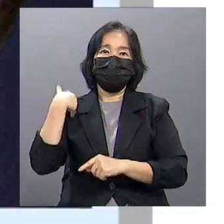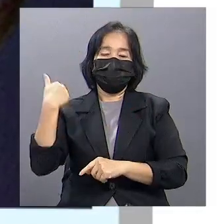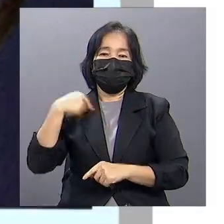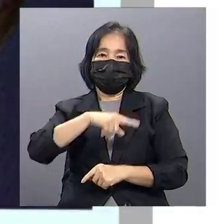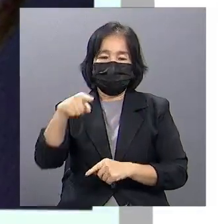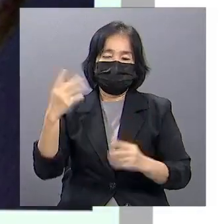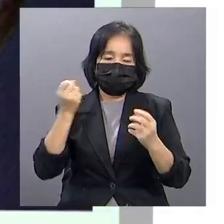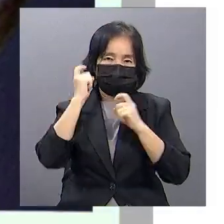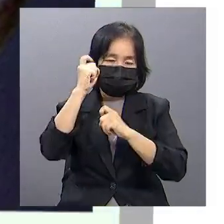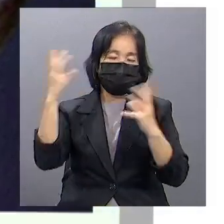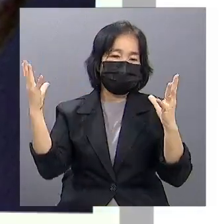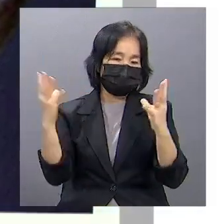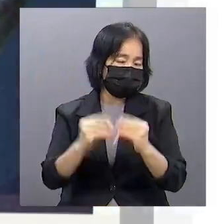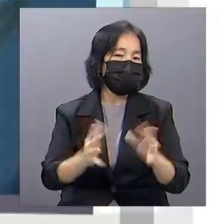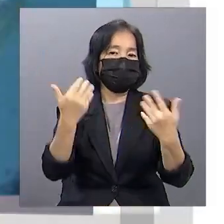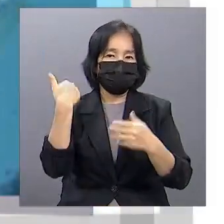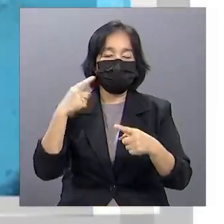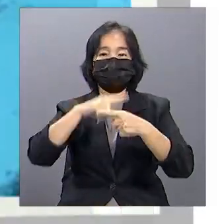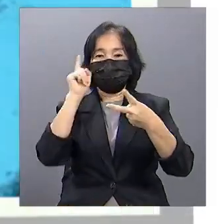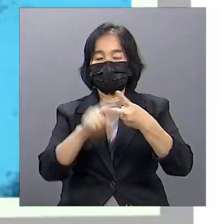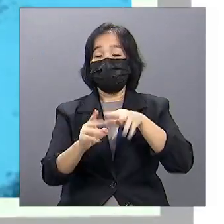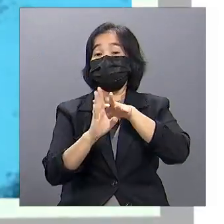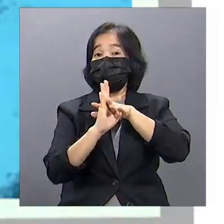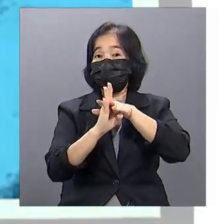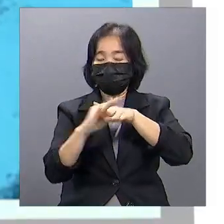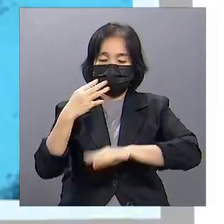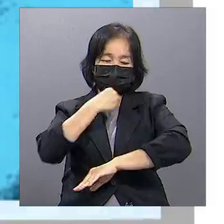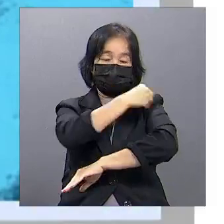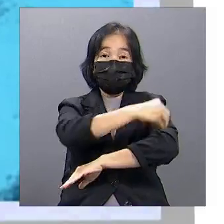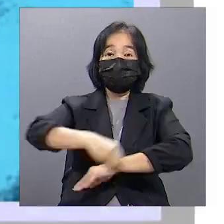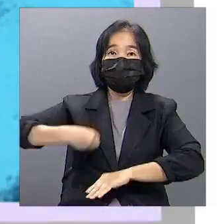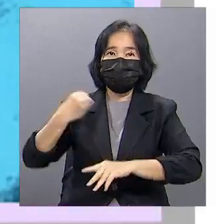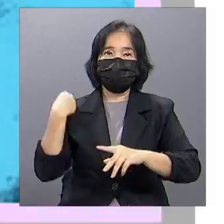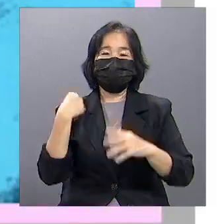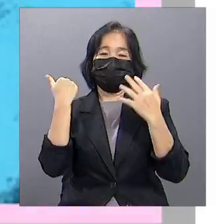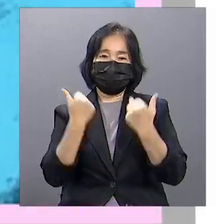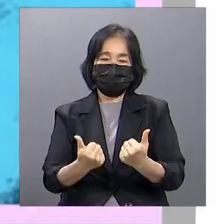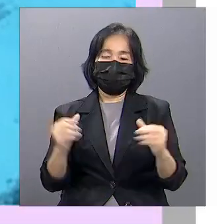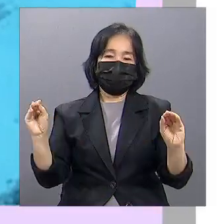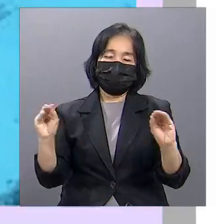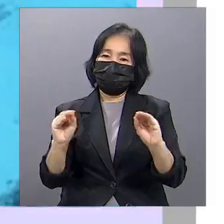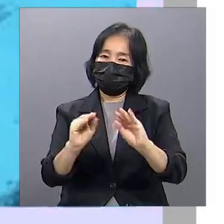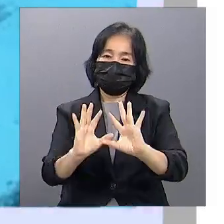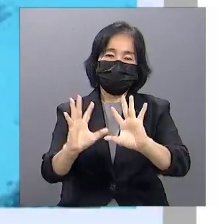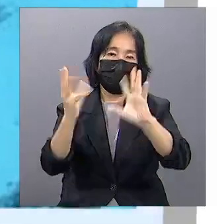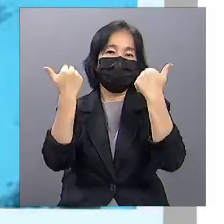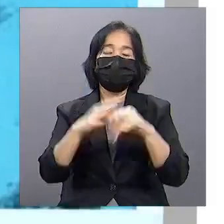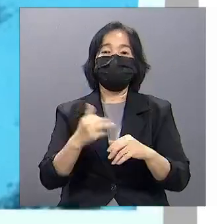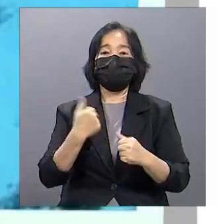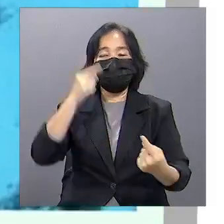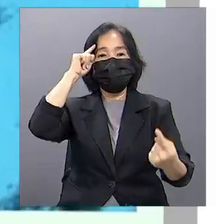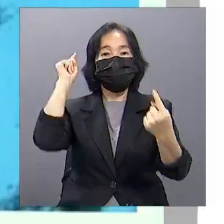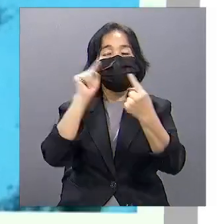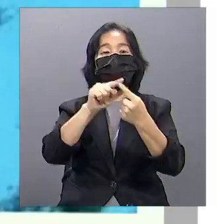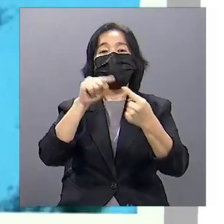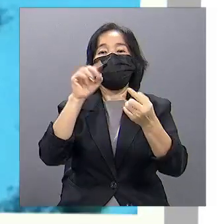ากนี้เนี่ยฉลามเสือดาวก็เป็นฉลามที่มีปริมาณลดลงอย่างรวดเร็วในปัจจุบันเพราะฉะนั้นเป้าหมายในการคุ้มครองโดยประก